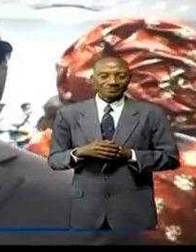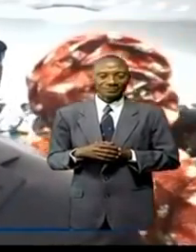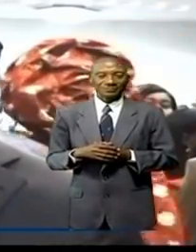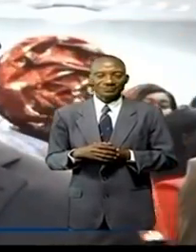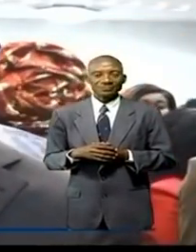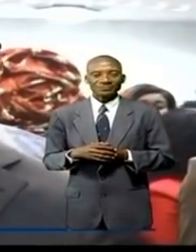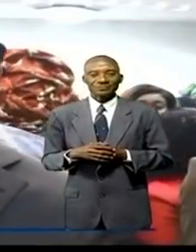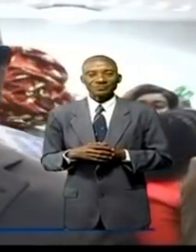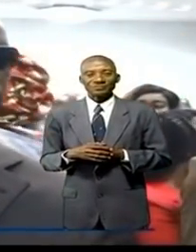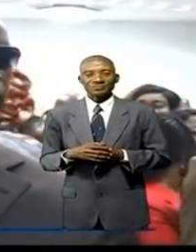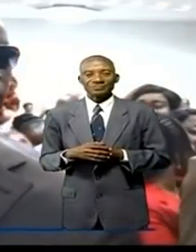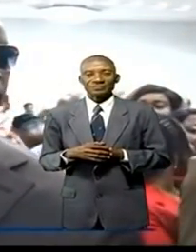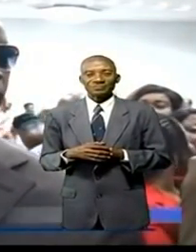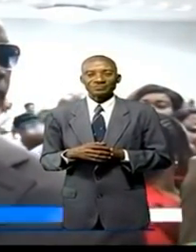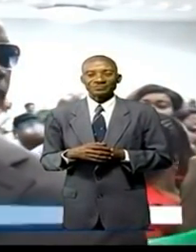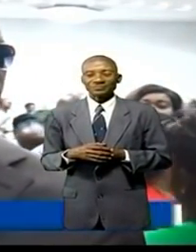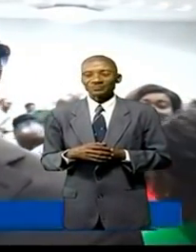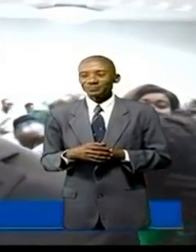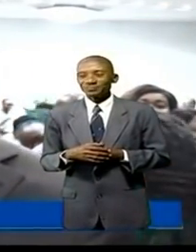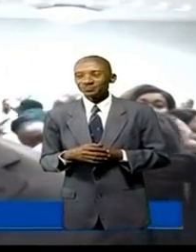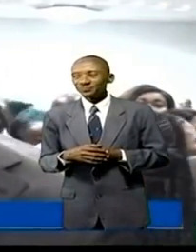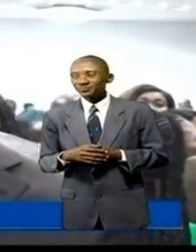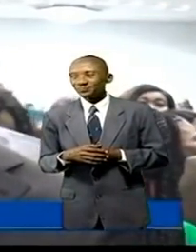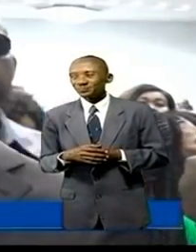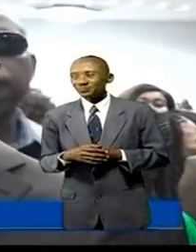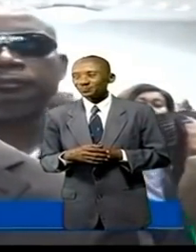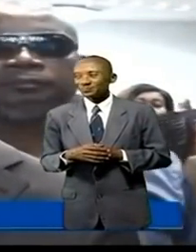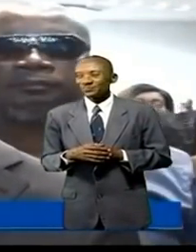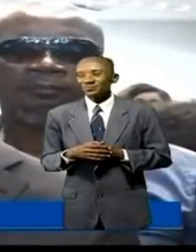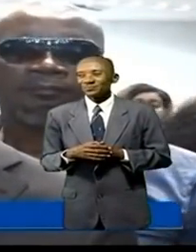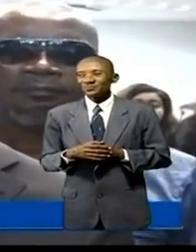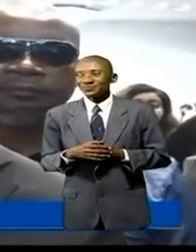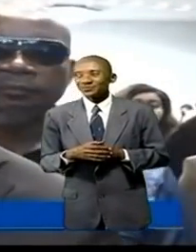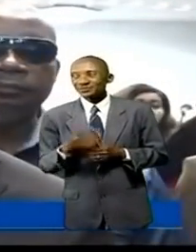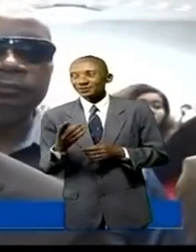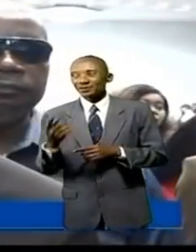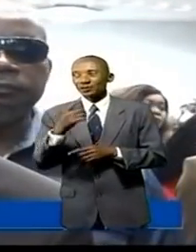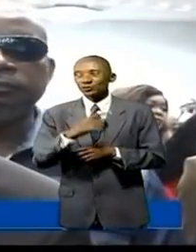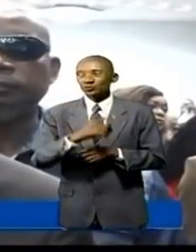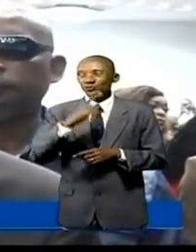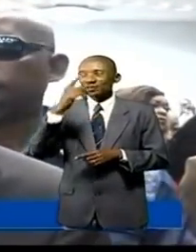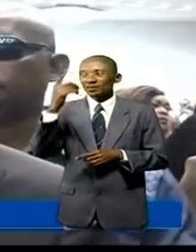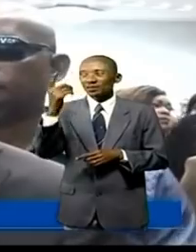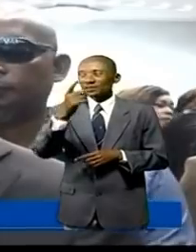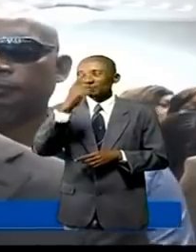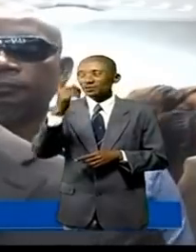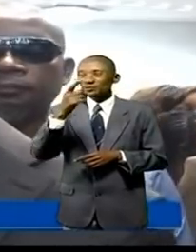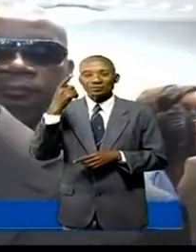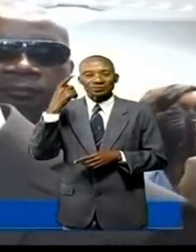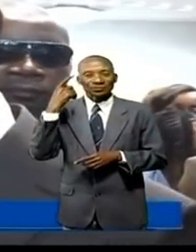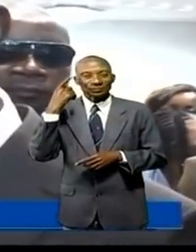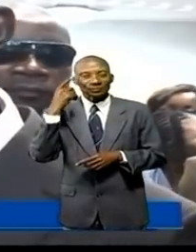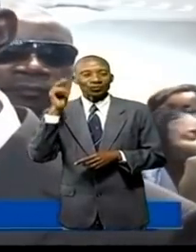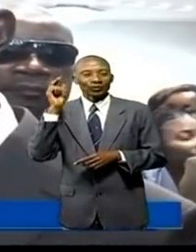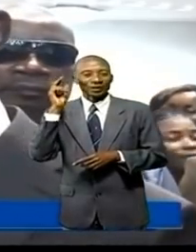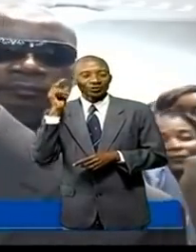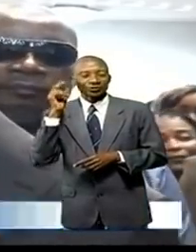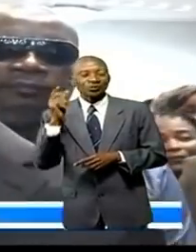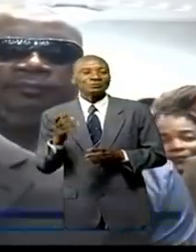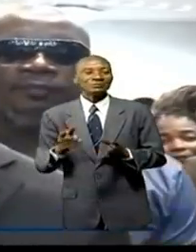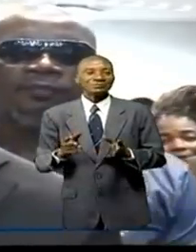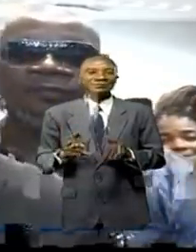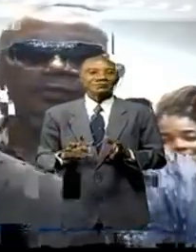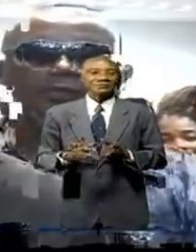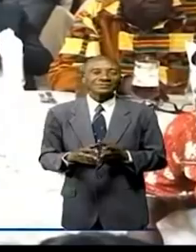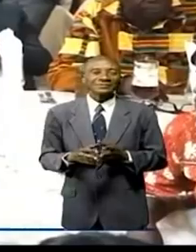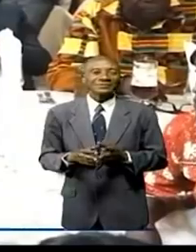Ce que je veux faire de la radio, c'est poursuivre le travail que nous connaissons tous. Amener les journalistes